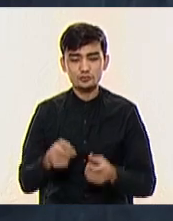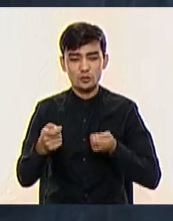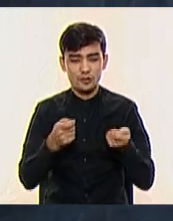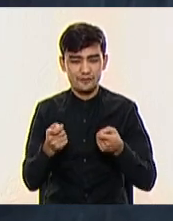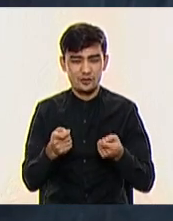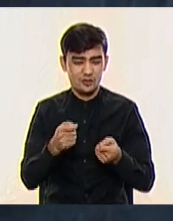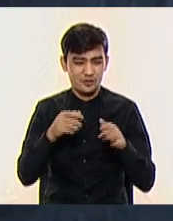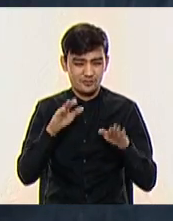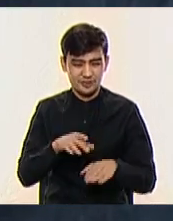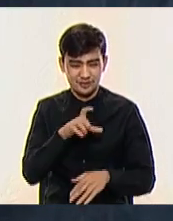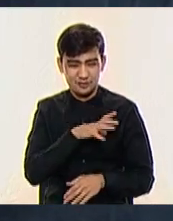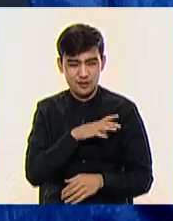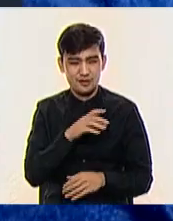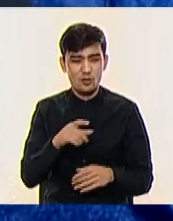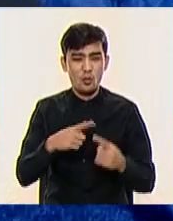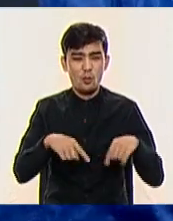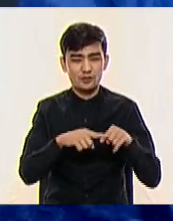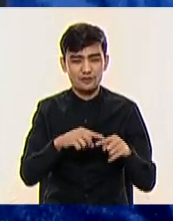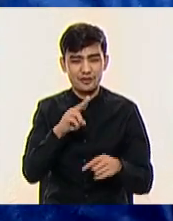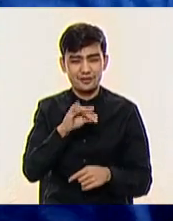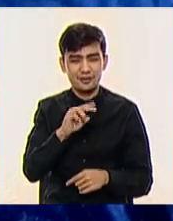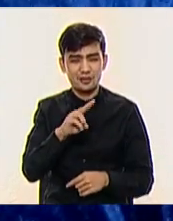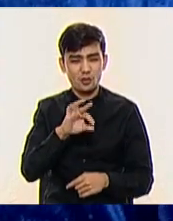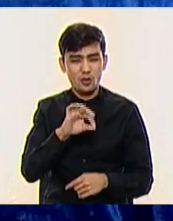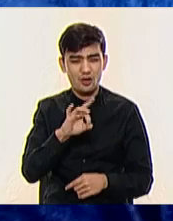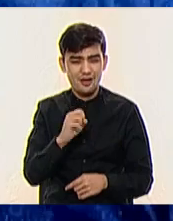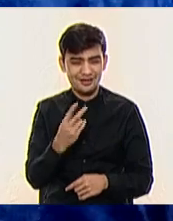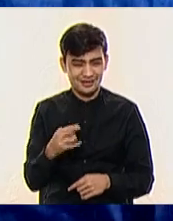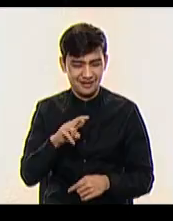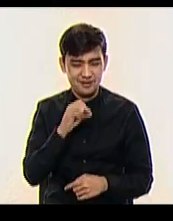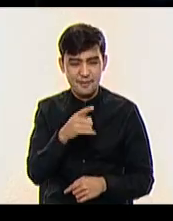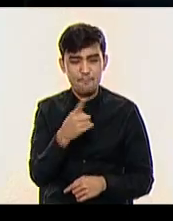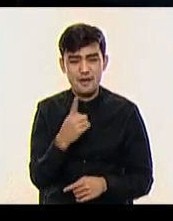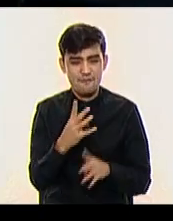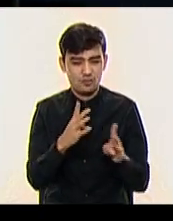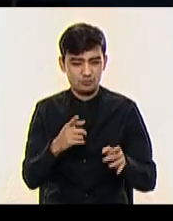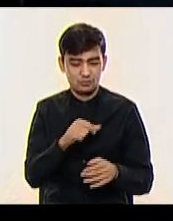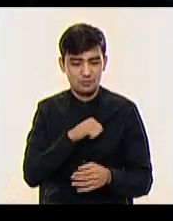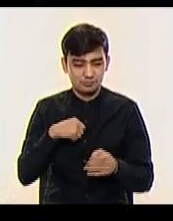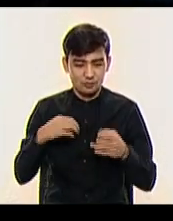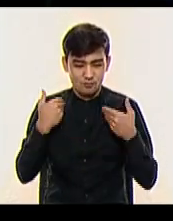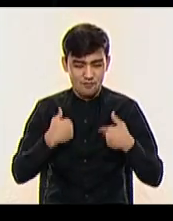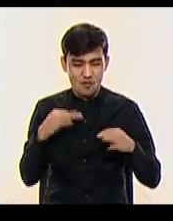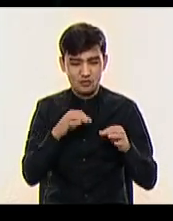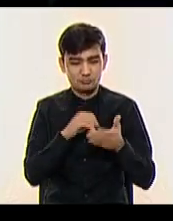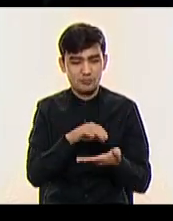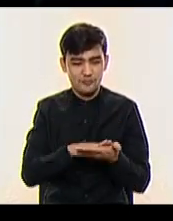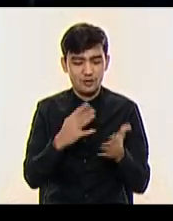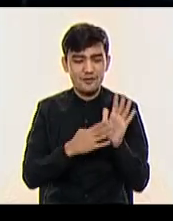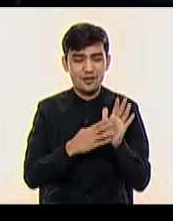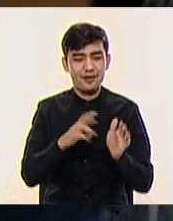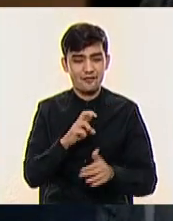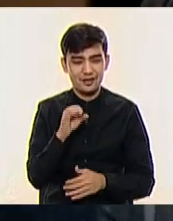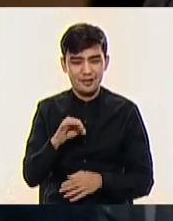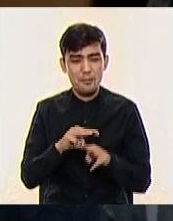Руководитель управления всеобщего декларирования Дина Кусаинова сдала декларацию в числе первых 9 января. То же самое, по ее словам,